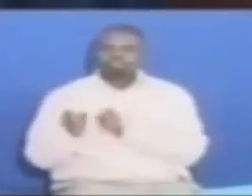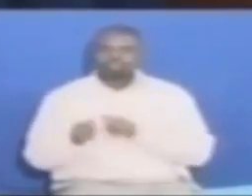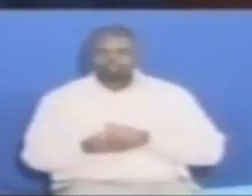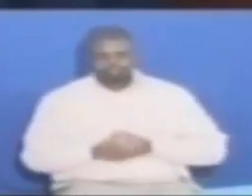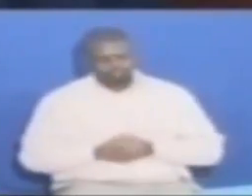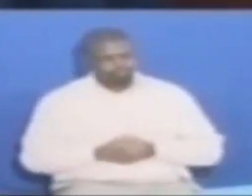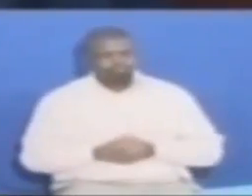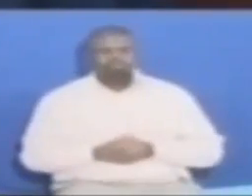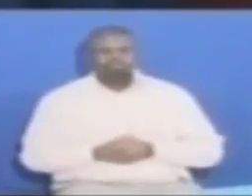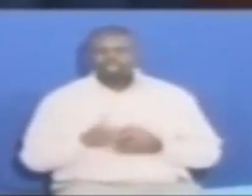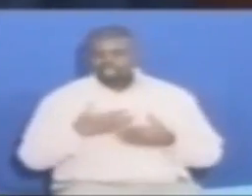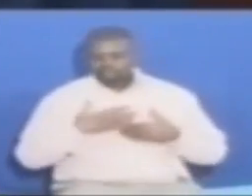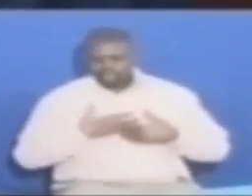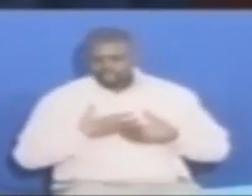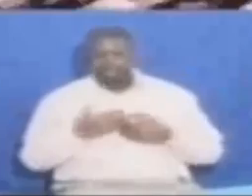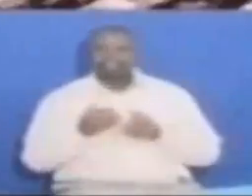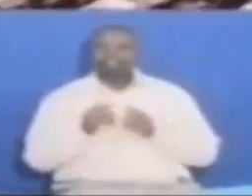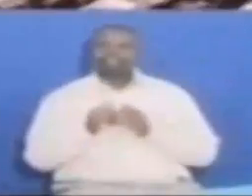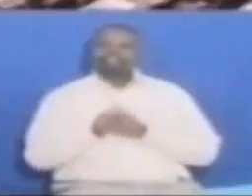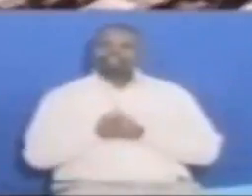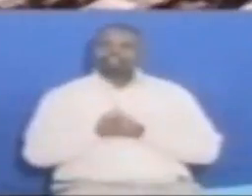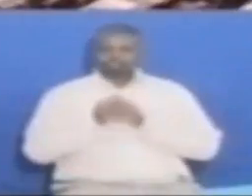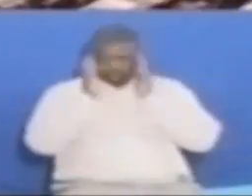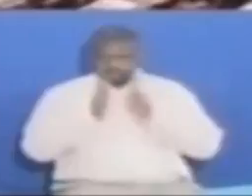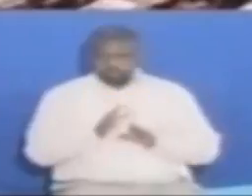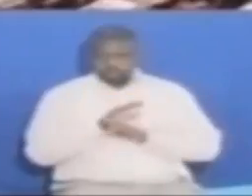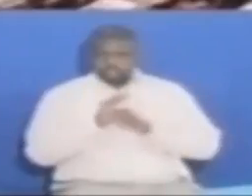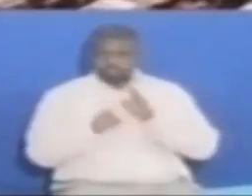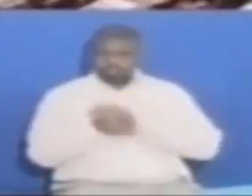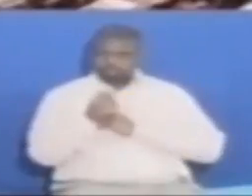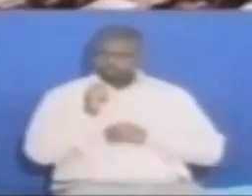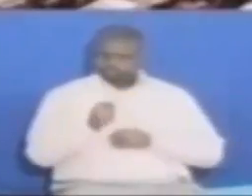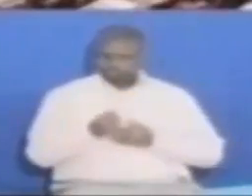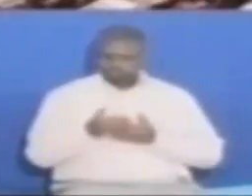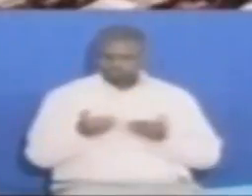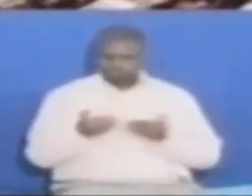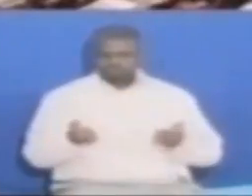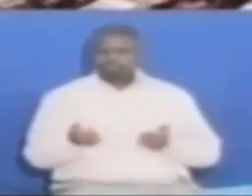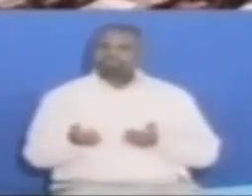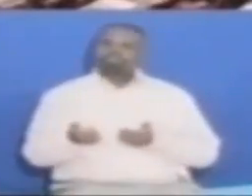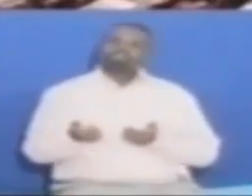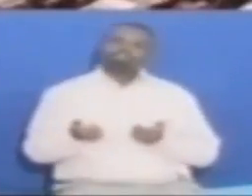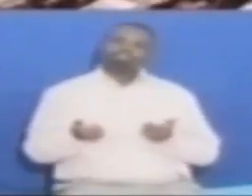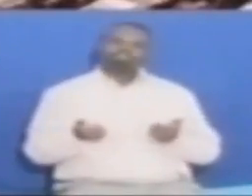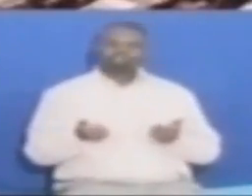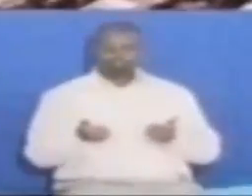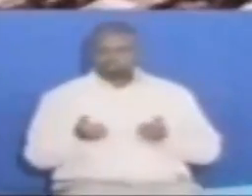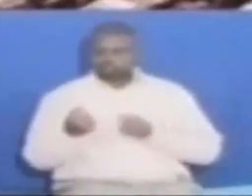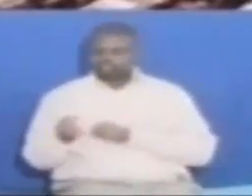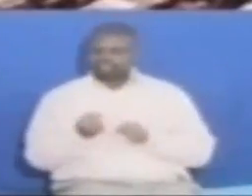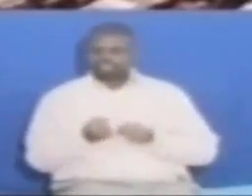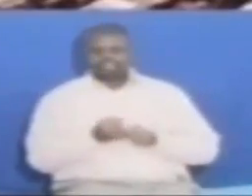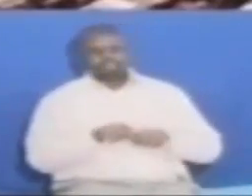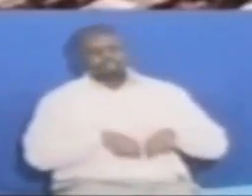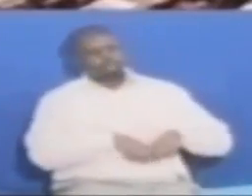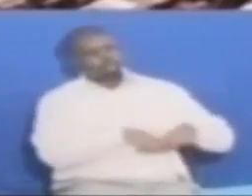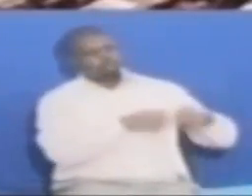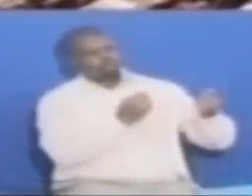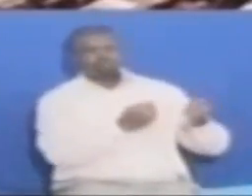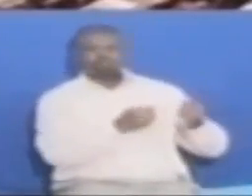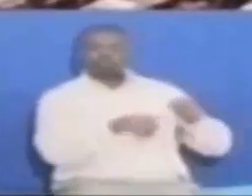Mheshimiwa Abdalla Blembo, swali la nyongeza. Asante sana Mheshimiwa Naibu Spika. Kama alivyojibu mjibu